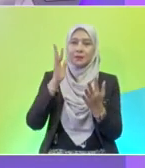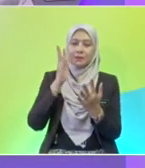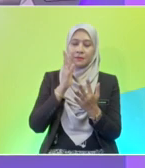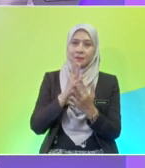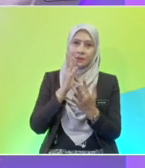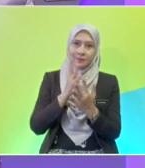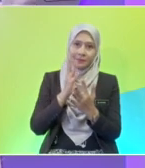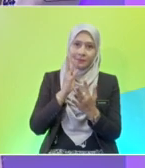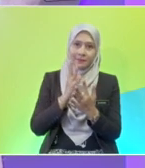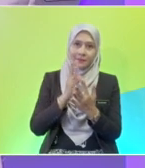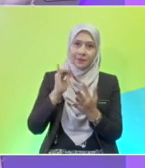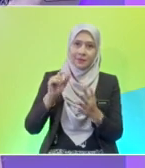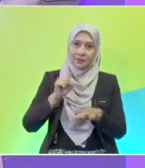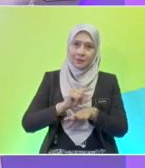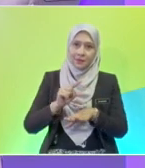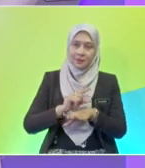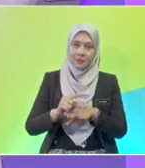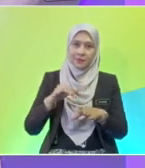yang digunakan